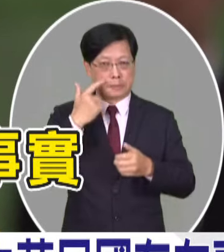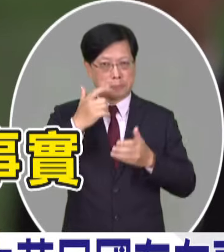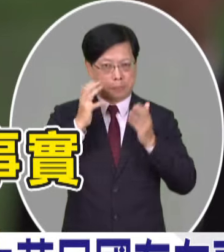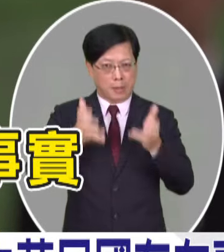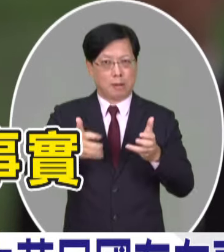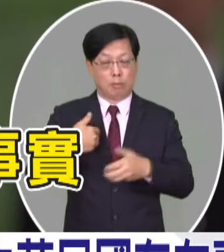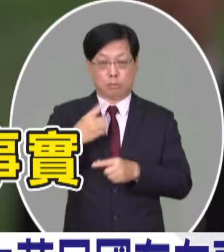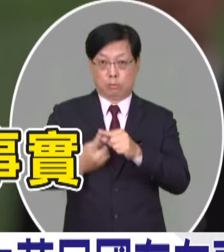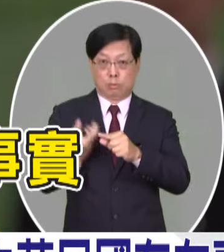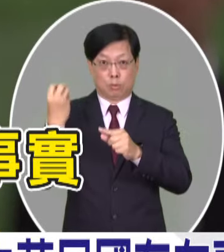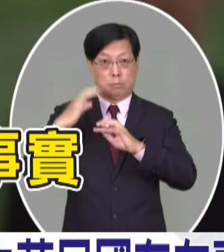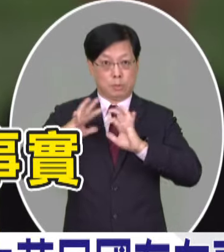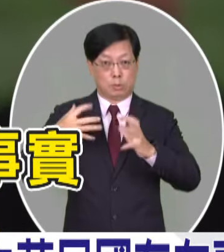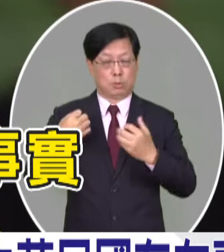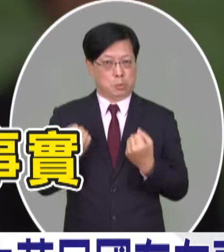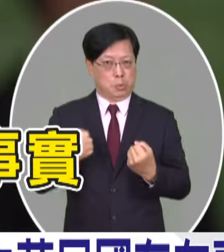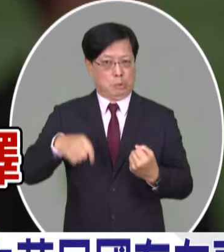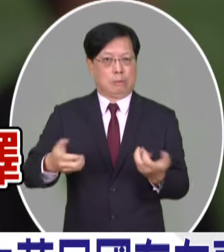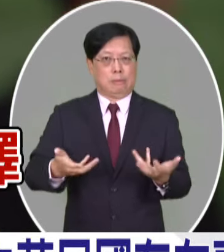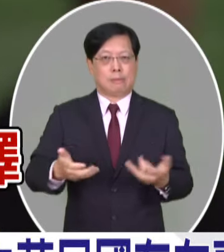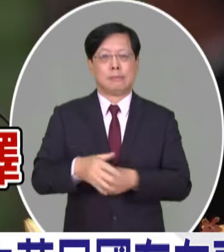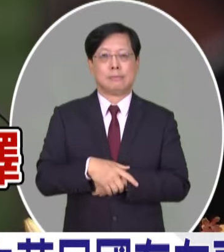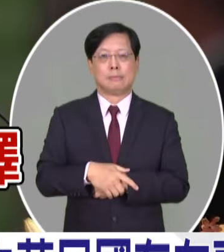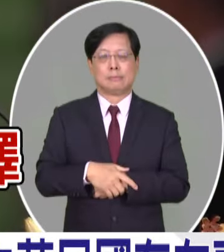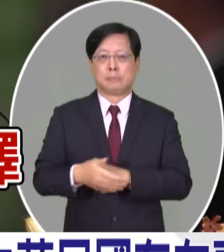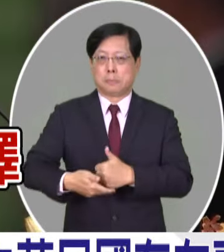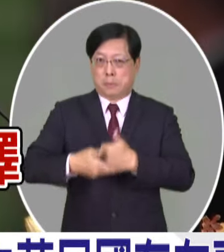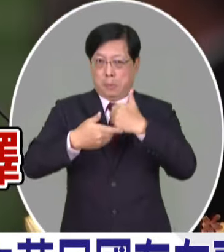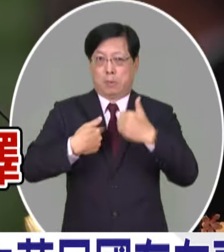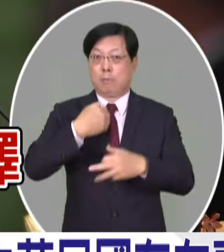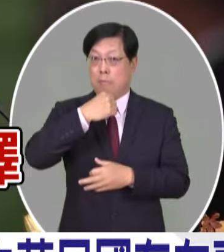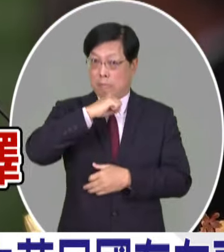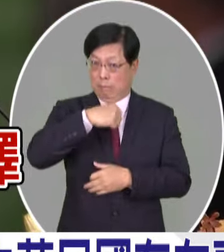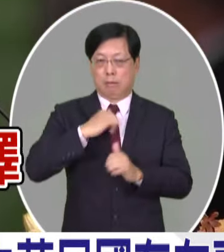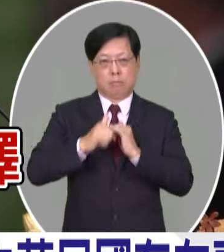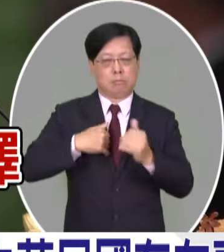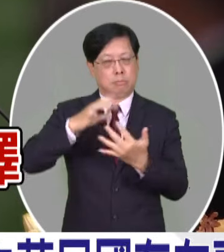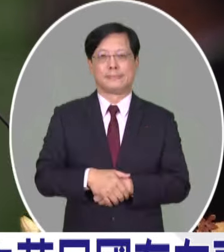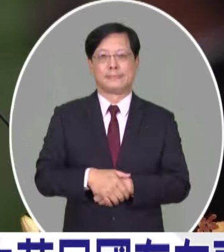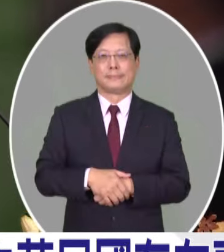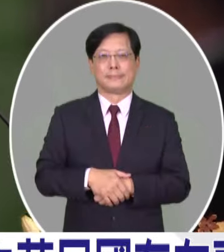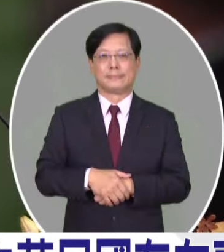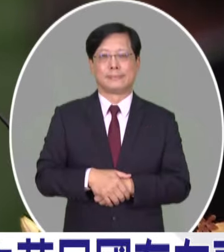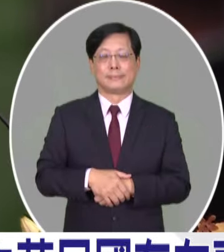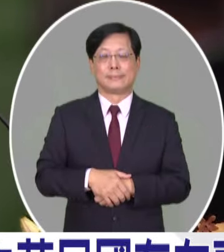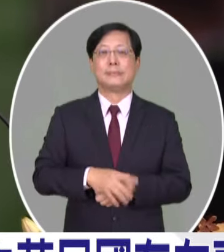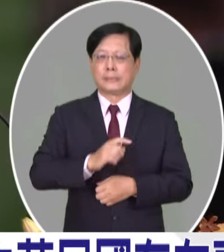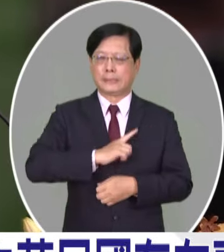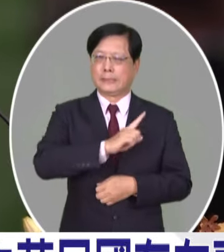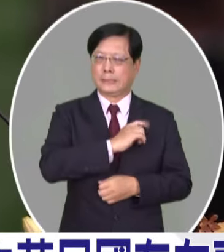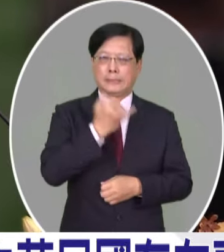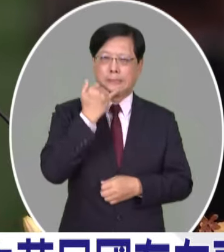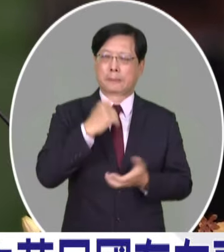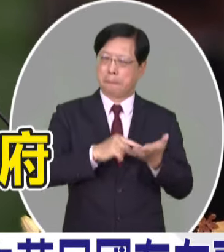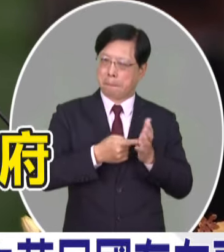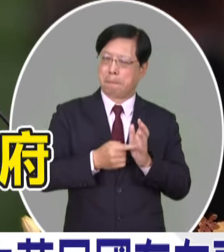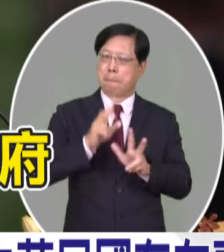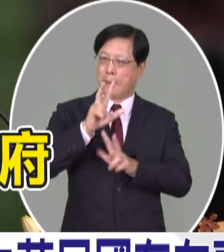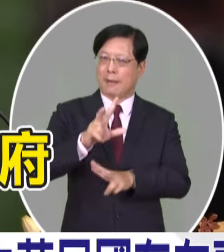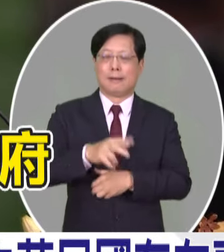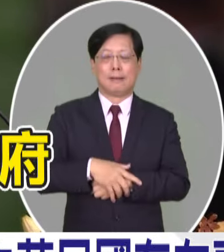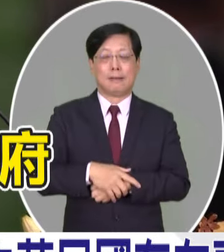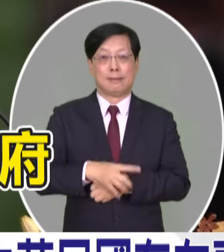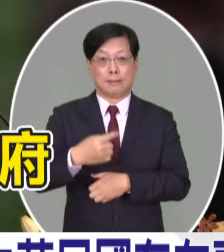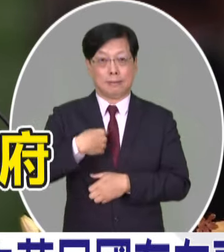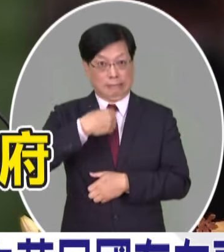国存在的事实，尊重台湾人民的选择，拿出诚意，和